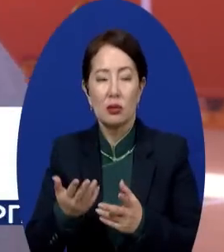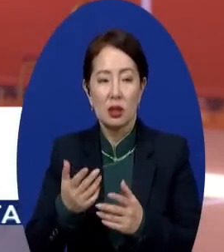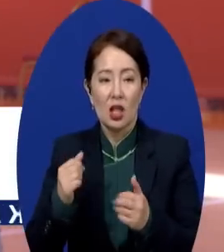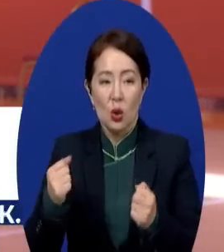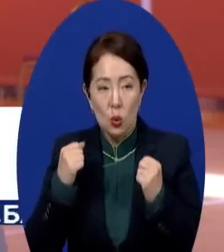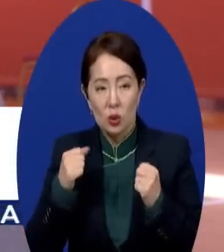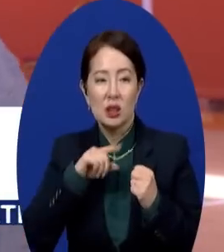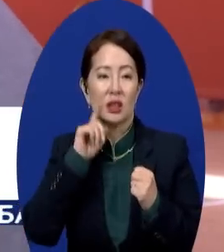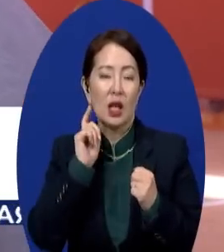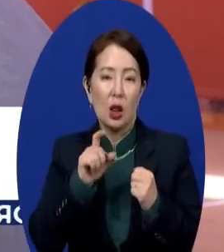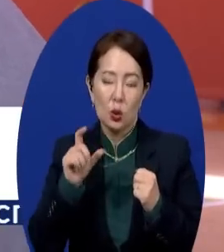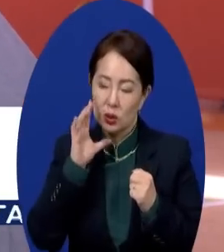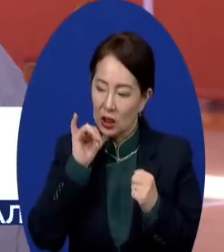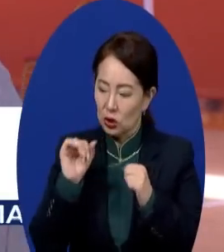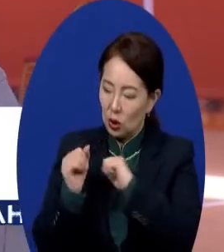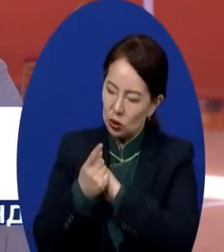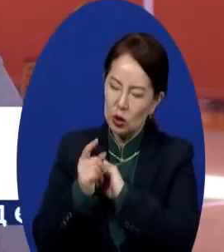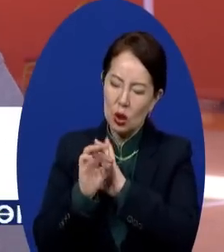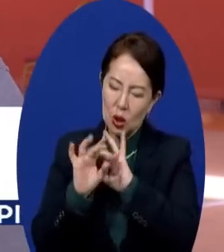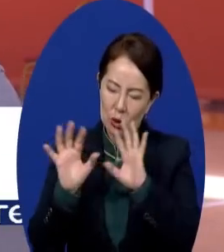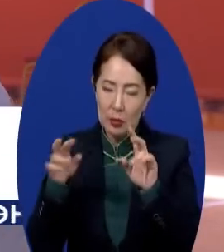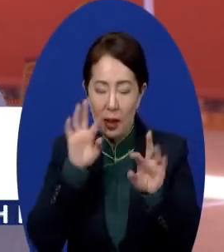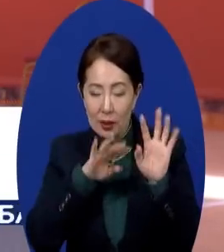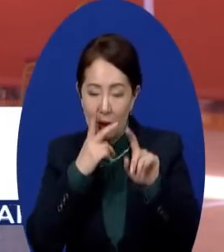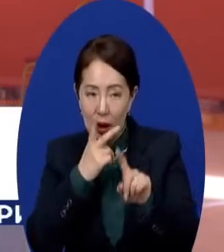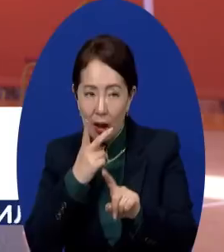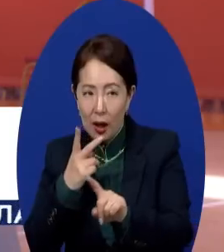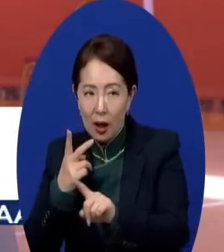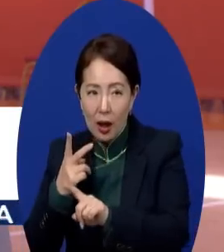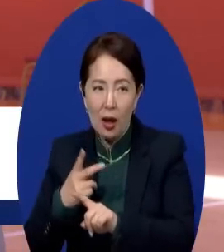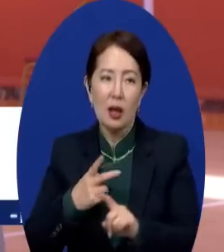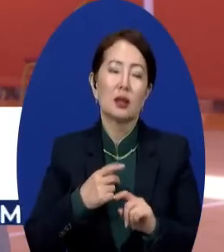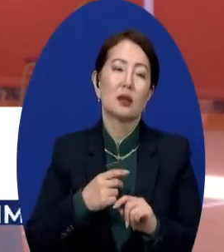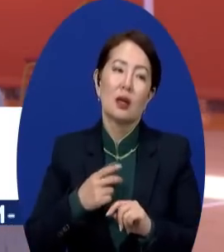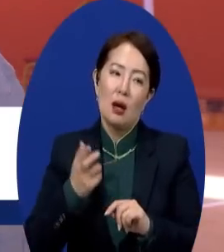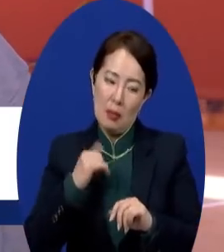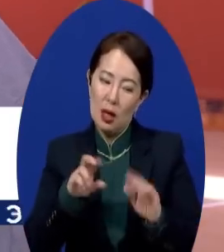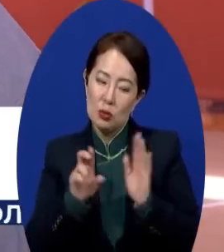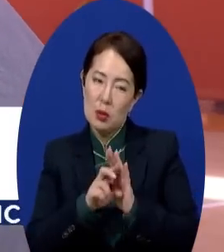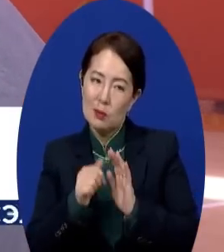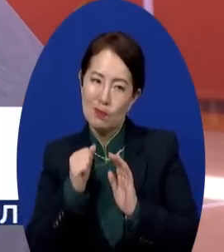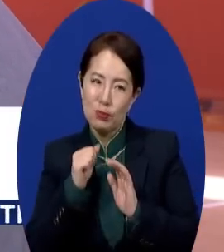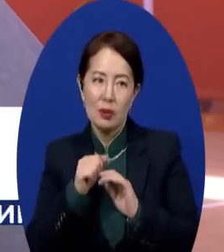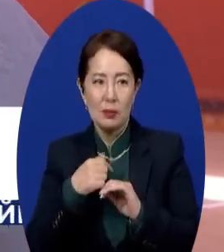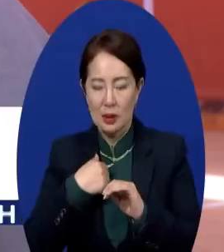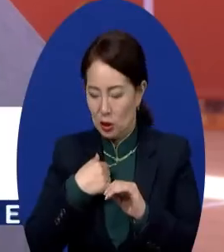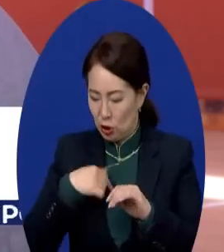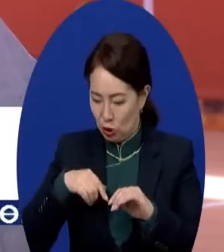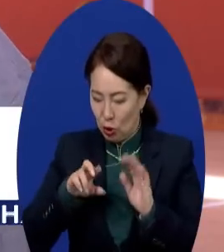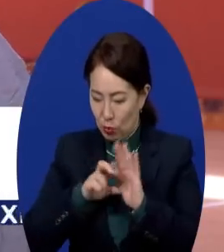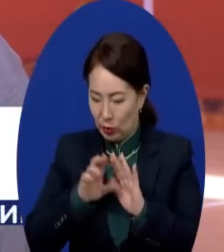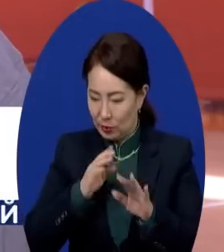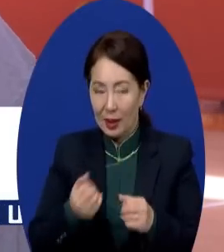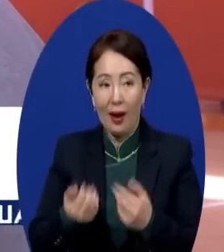ирч хүч залуу насны онцлог энэ тэгээд бүх юм харж байгаа л аль болох байж болох хамгийн бидний байгаа нөхцөлөөс гаргаж